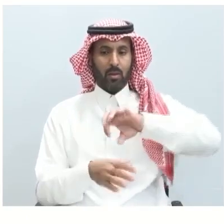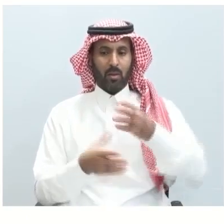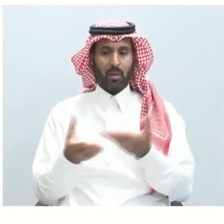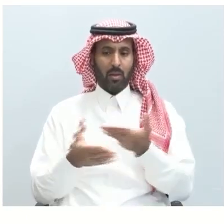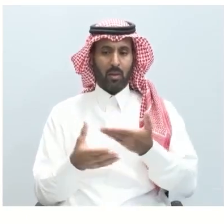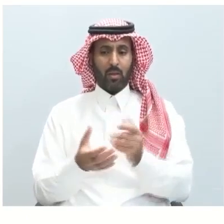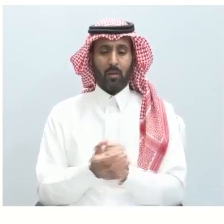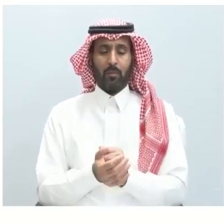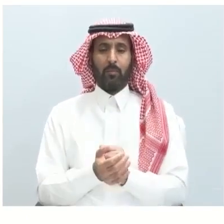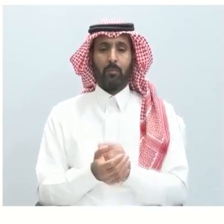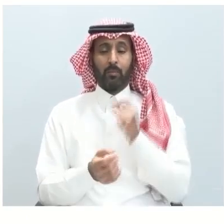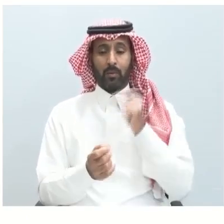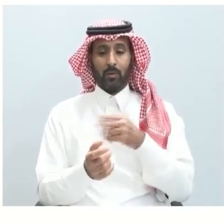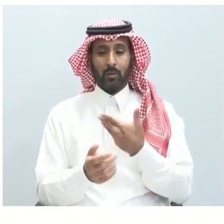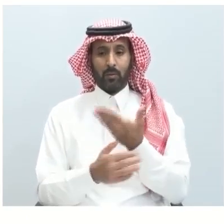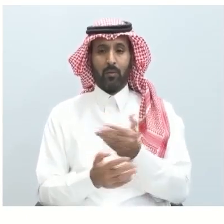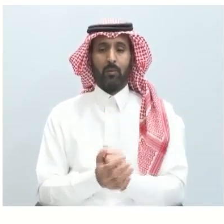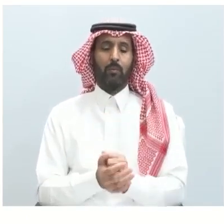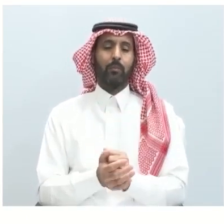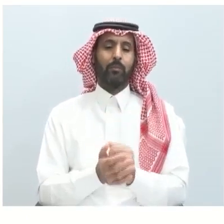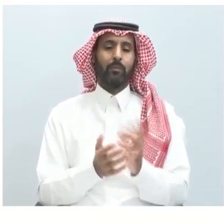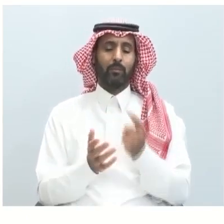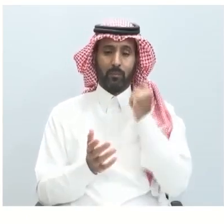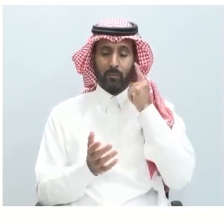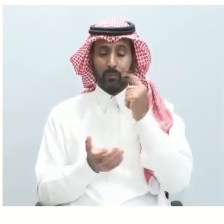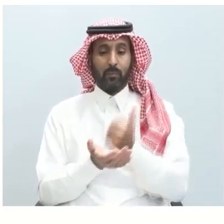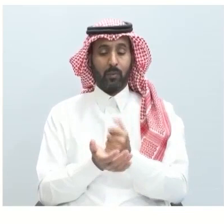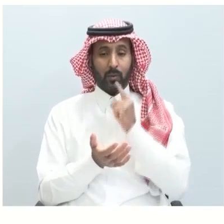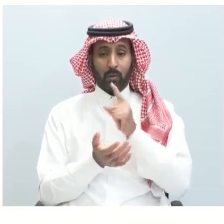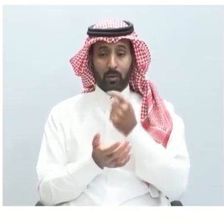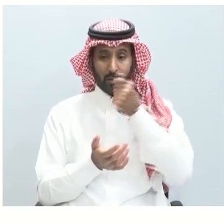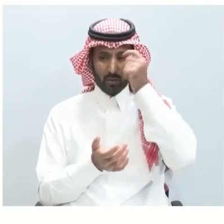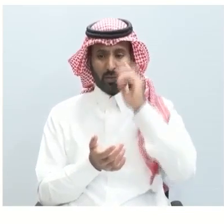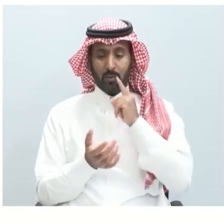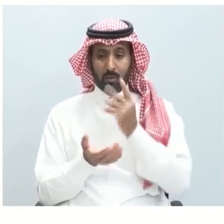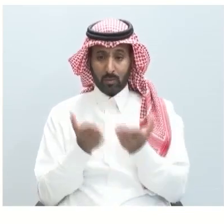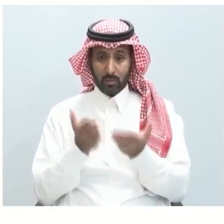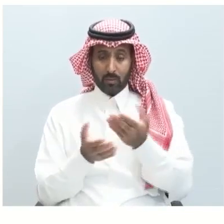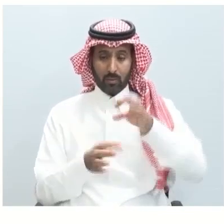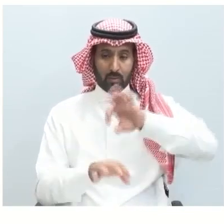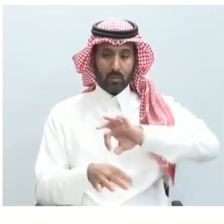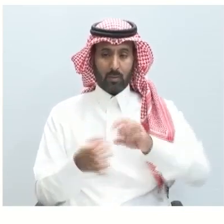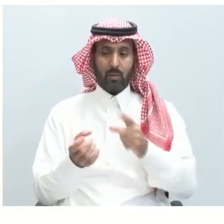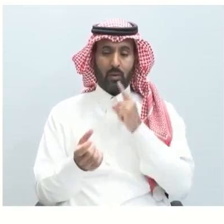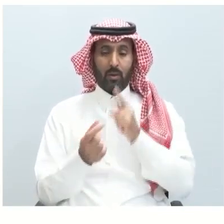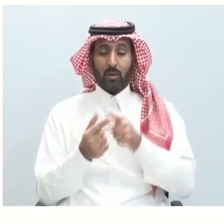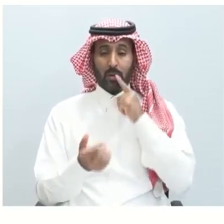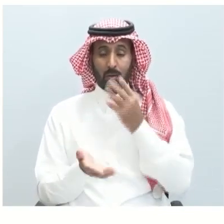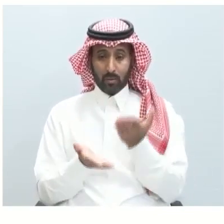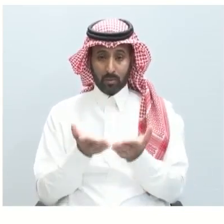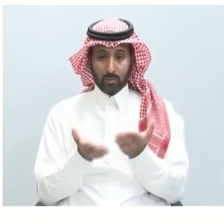الهدف الموجود في هذا الدرس اذا الفكره الرئيسه قلنا يوصف الاتزان الكيميائي بتعبير ثابت